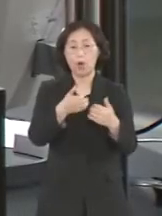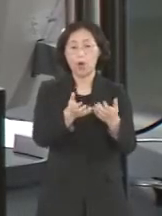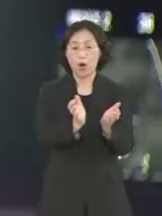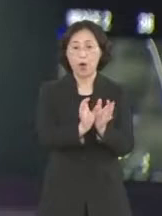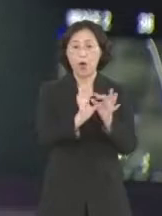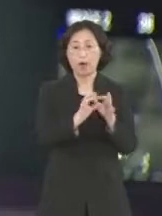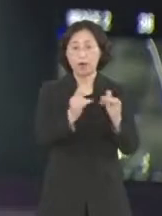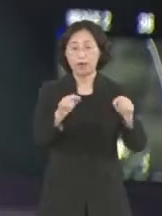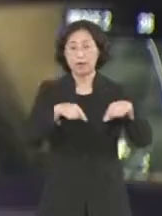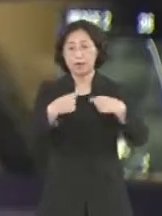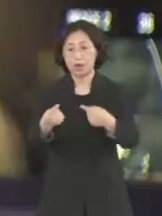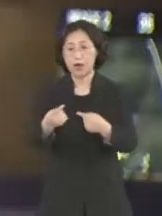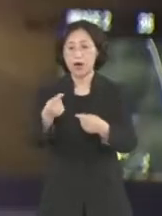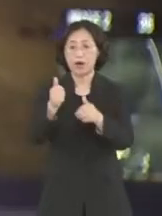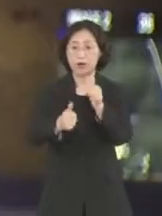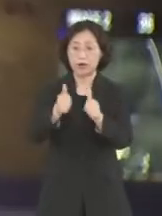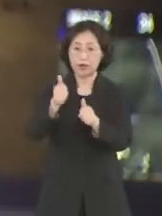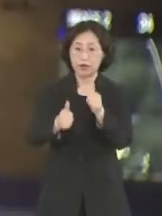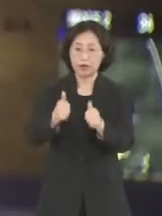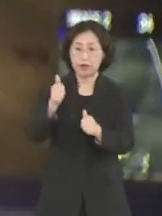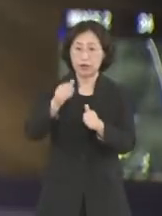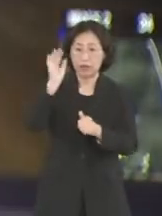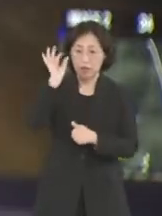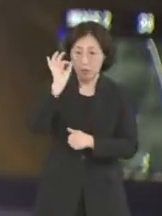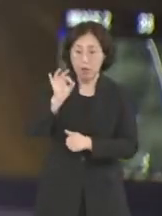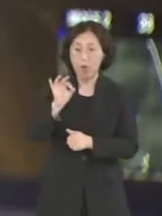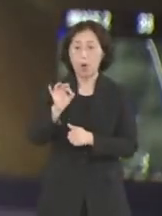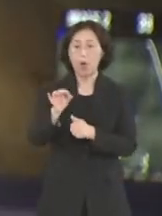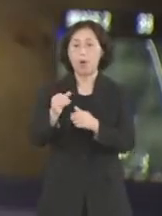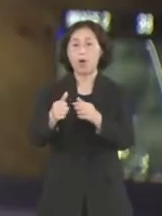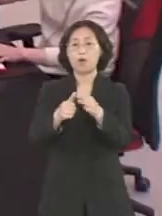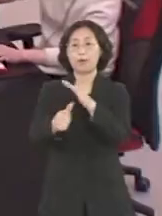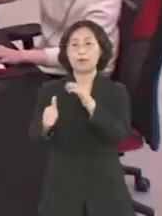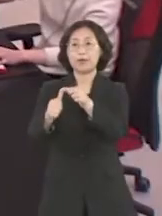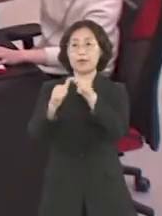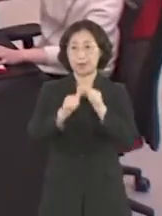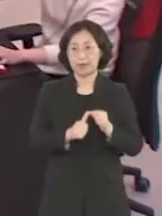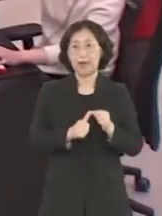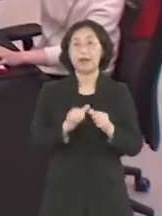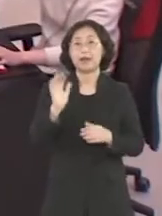관계자들이 참여해 실시간 선수들의 경기를 지켜본 뒤 입단을 결정합니다.